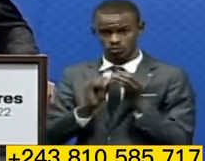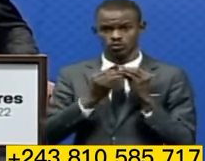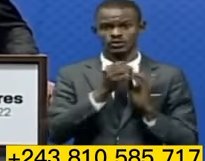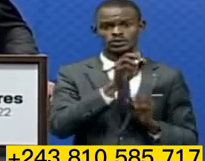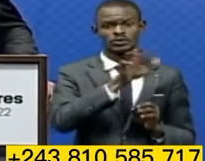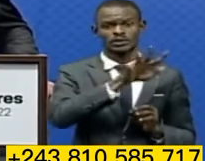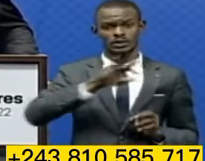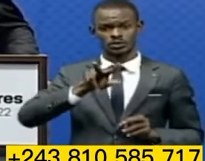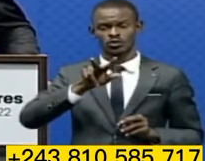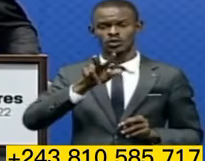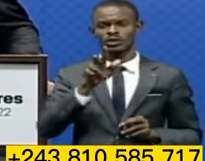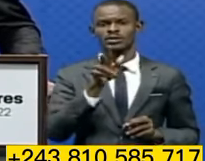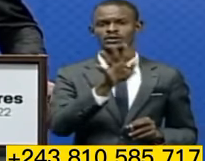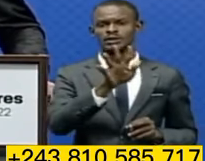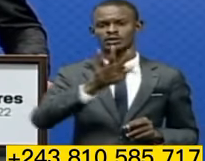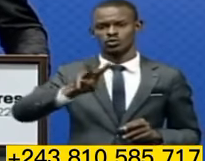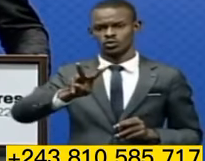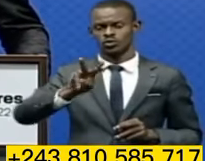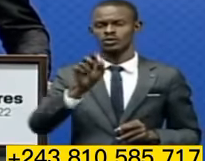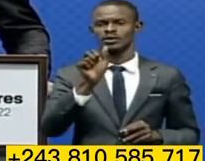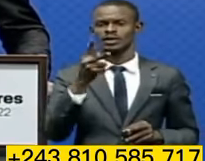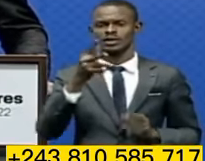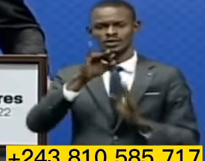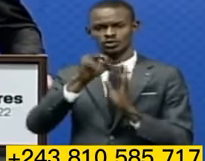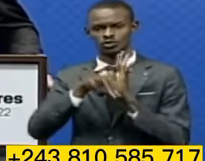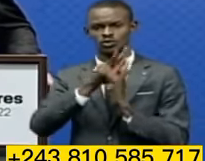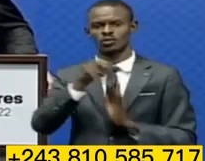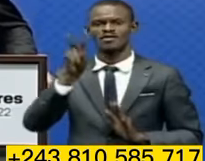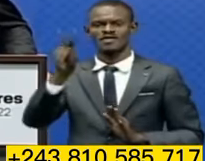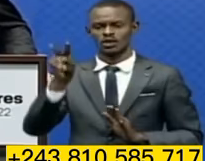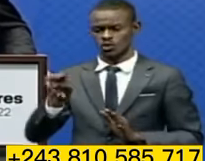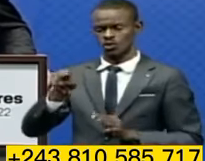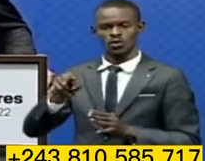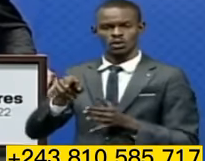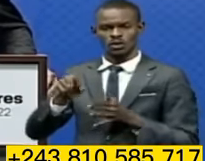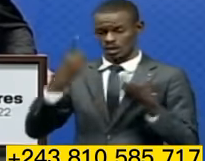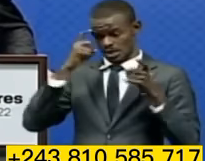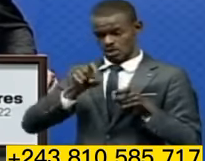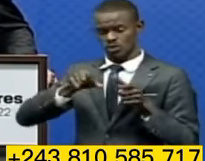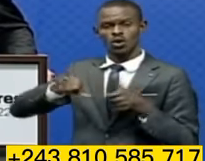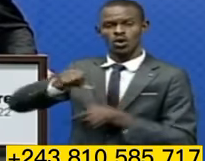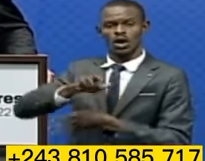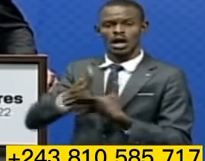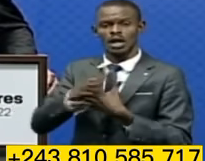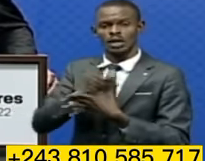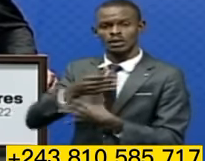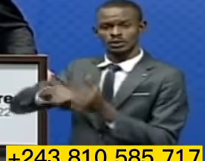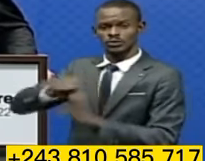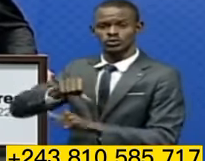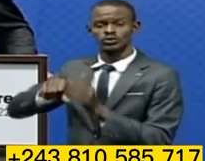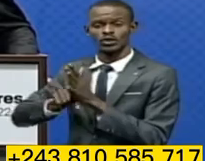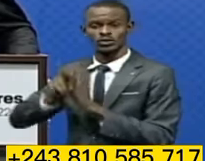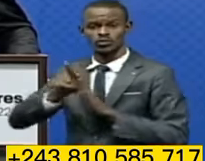71-52-13ZR du 16 juin 2022, conclu entre l'Association internationale de développement et la République démocratique du Congo au